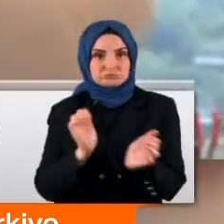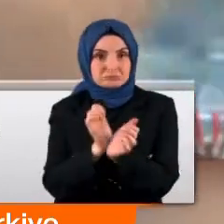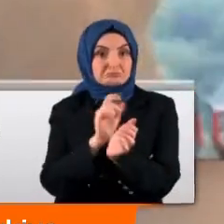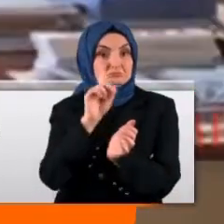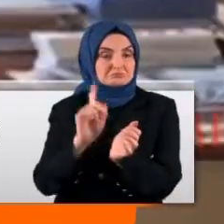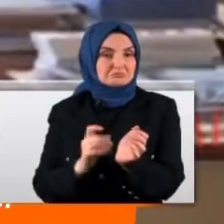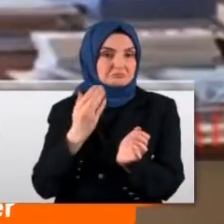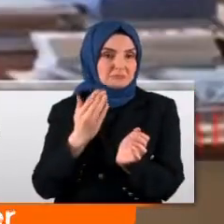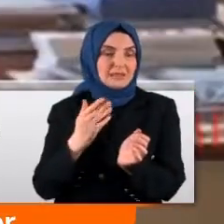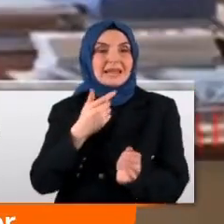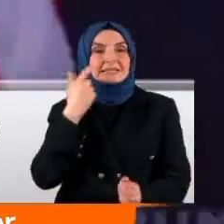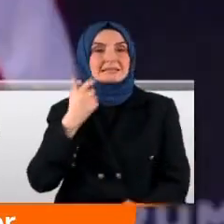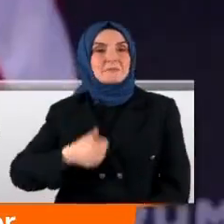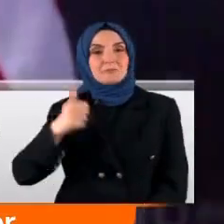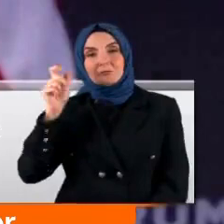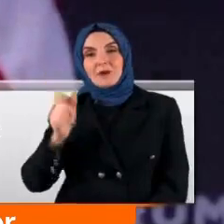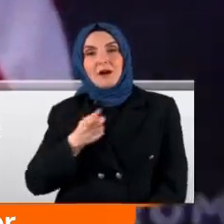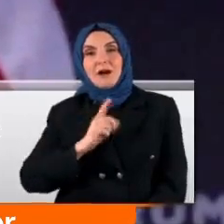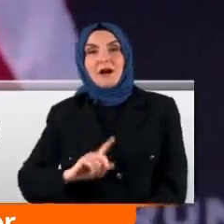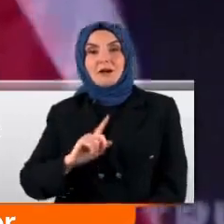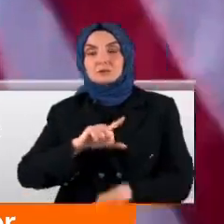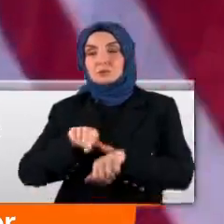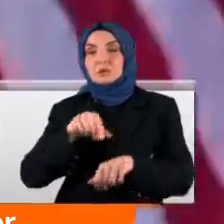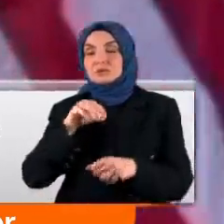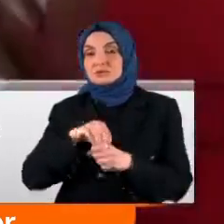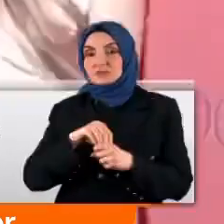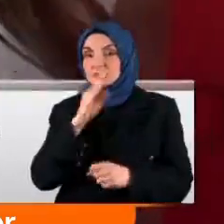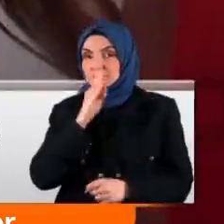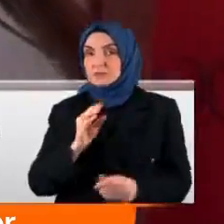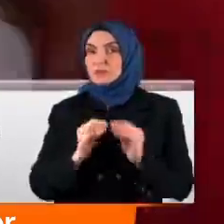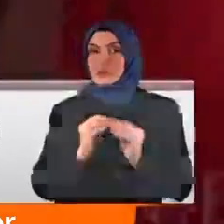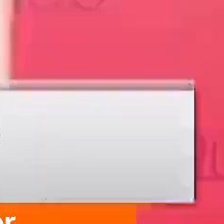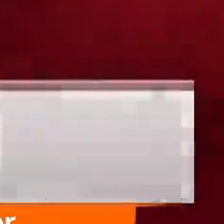eski başkanın adaylık sürecinde ciddi sorun yaşamasına yol açacak.